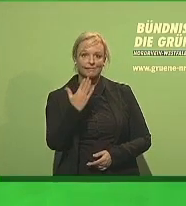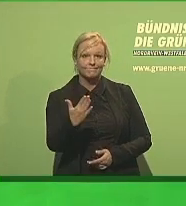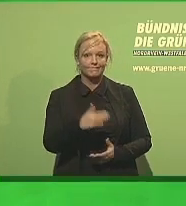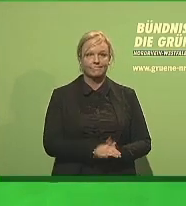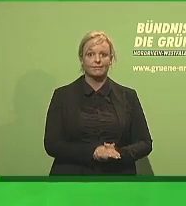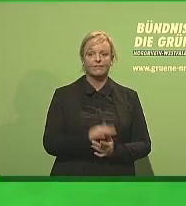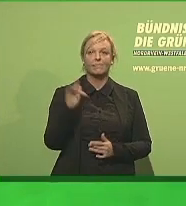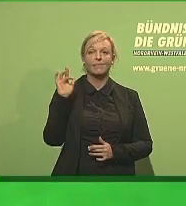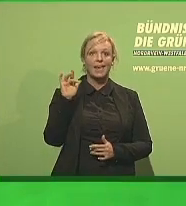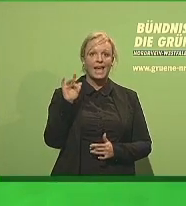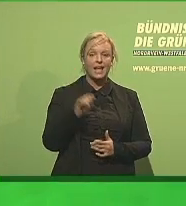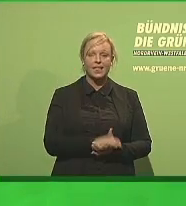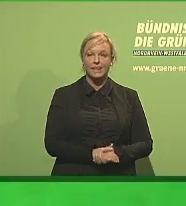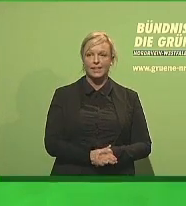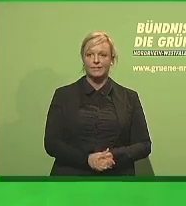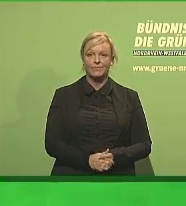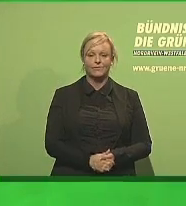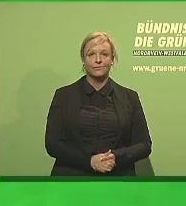Dankeschön. Gegenstimmen?